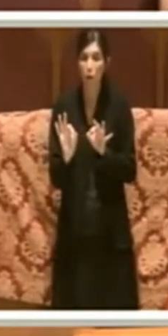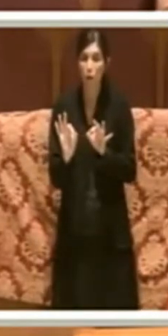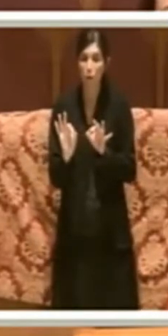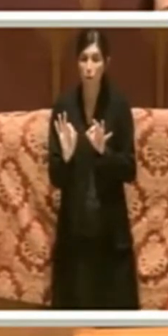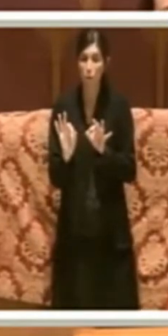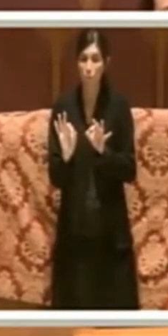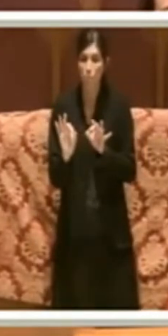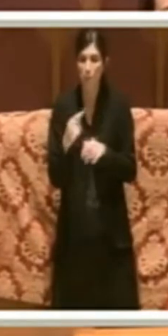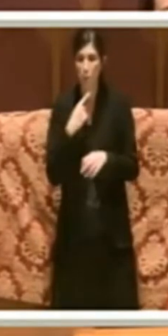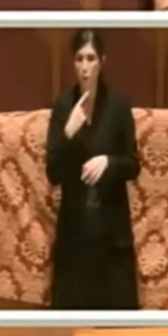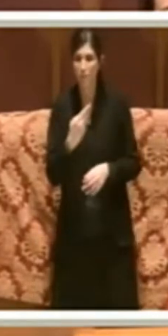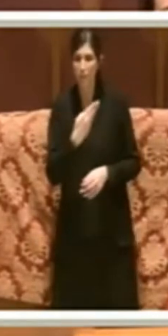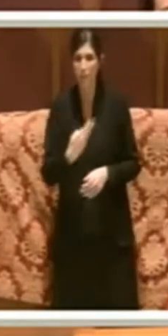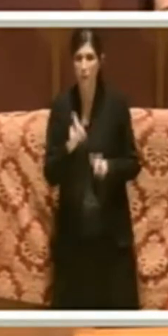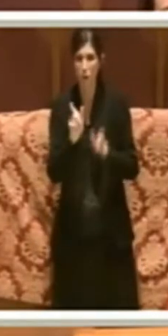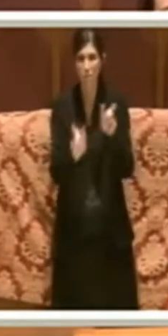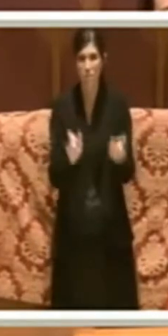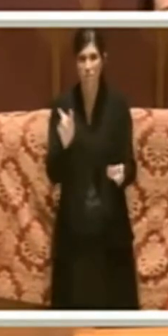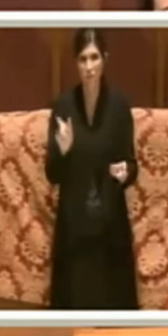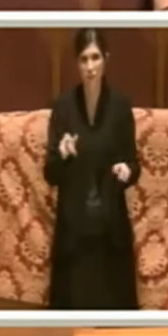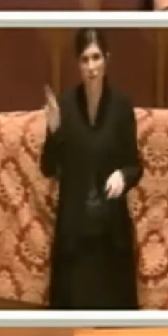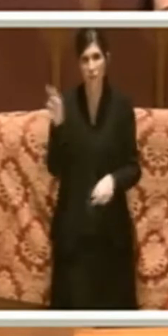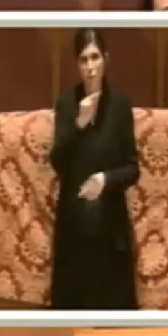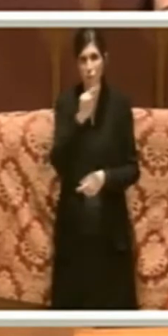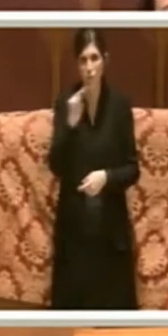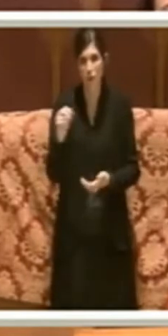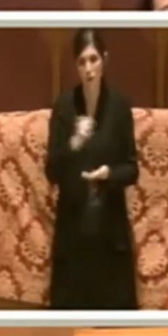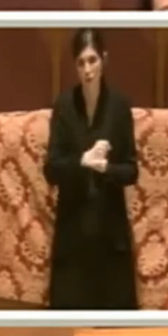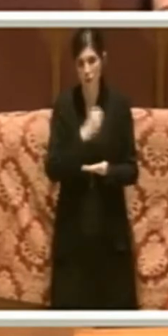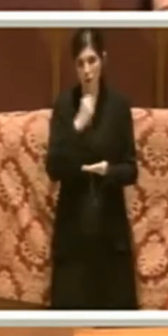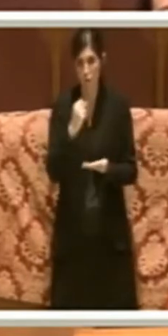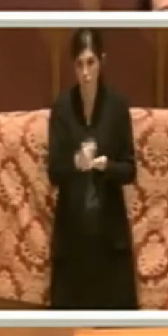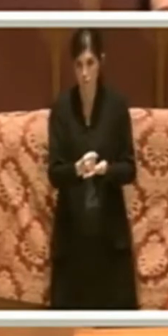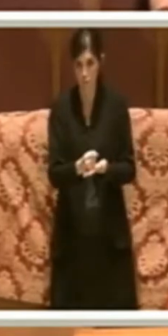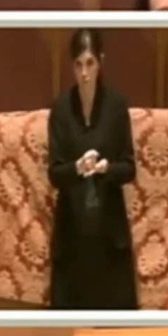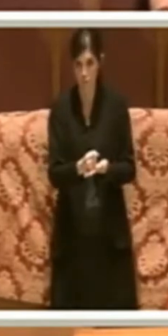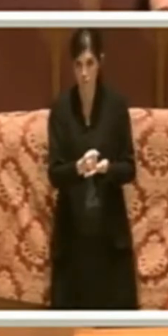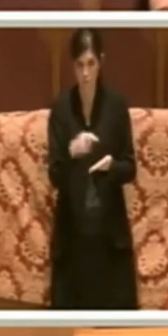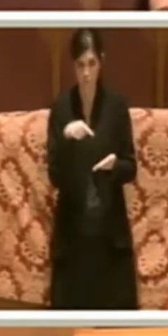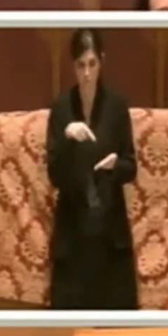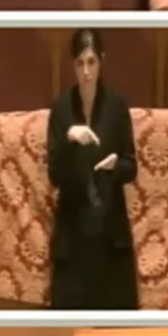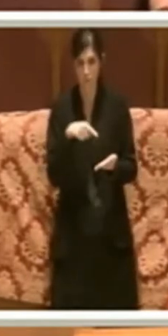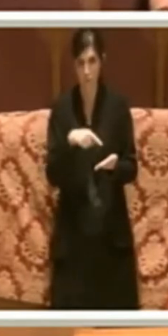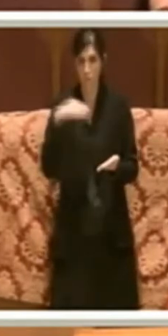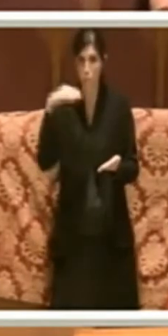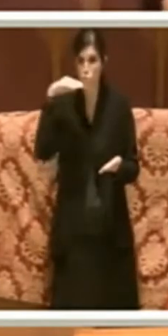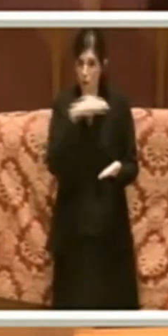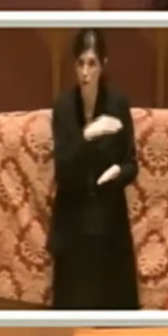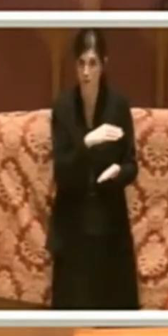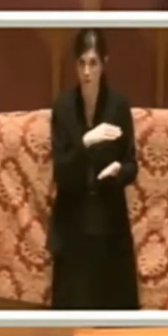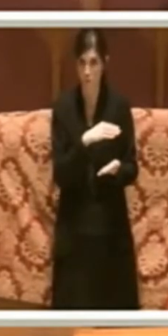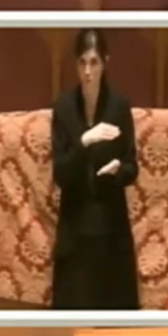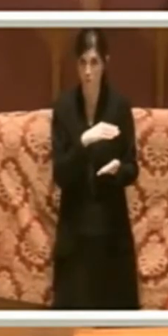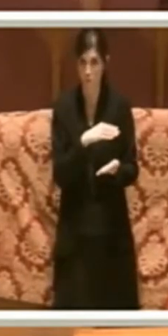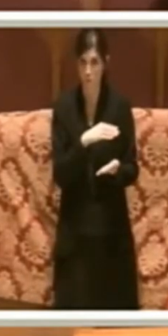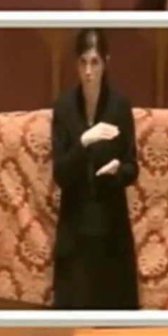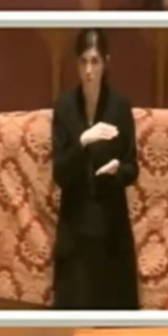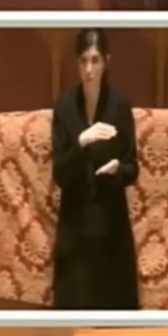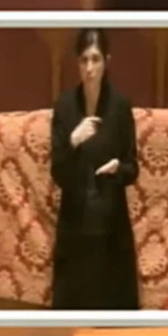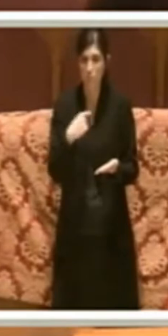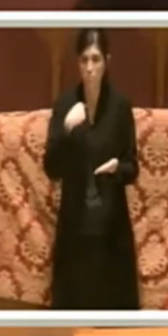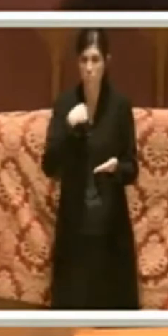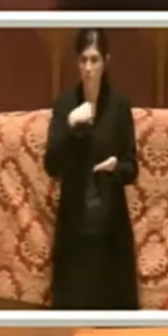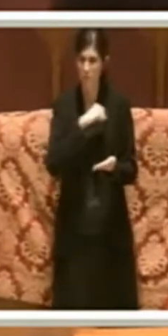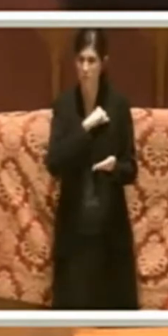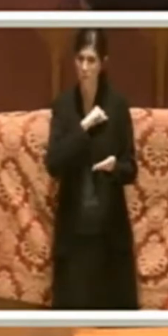dire ai consiglieri che stanno votando un atto, che un atto bugiardo, beh, io questo credo che